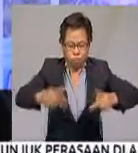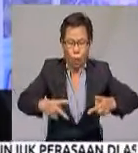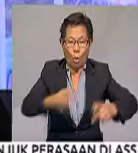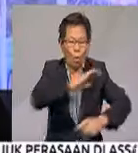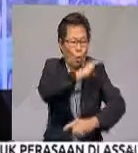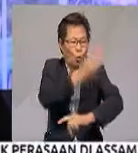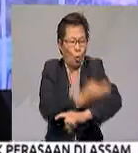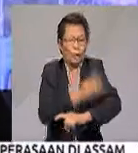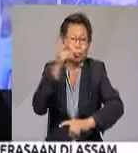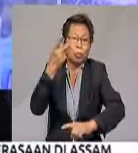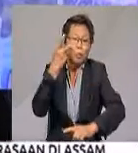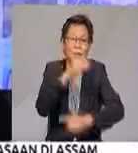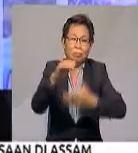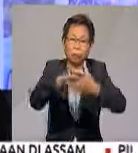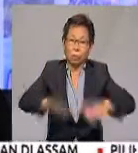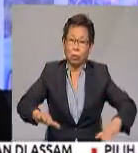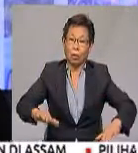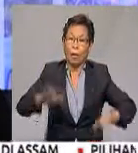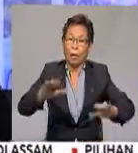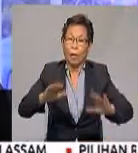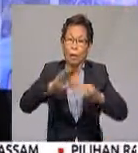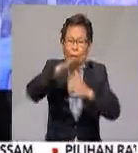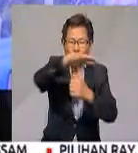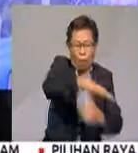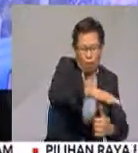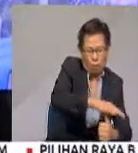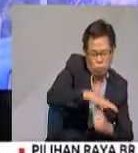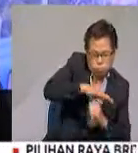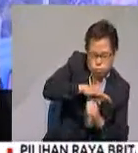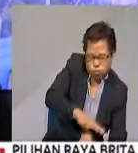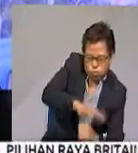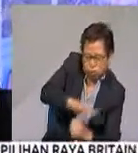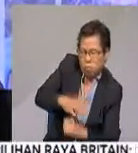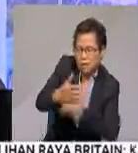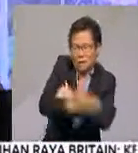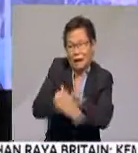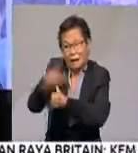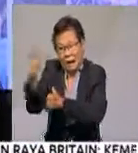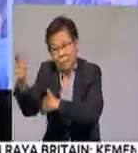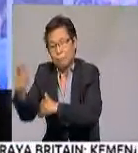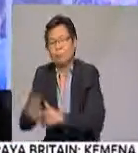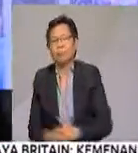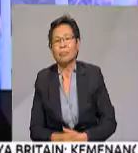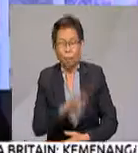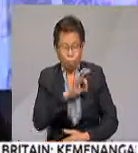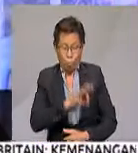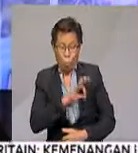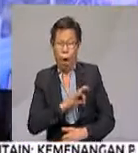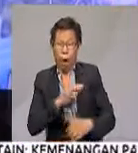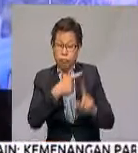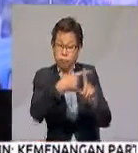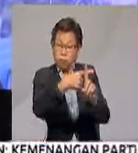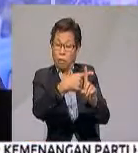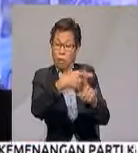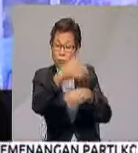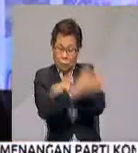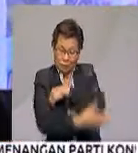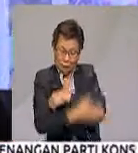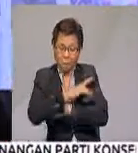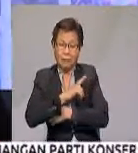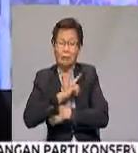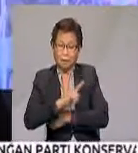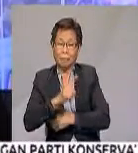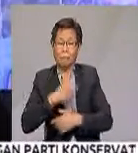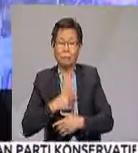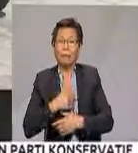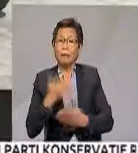kuasa politik dan keselamatan yang boleh menekan mana-mana negara, kerana kelebihan itu ada di dalam negara-negara Islam, berada di tangan orang Islam tetapi tidak